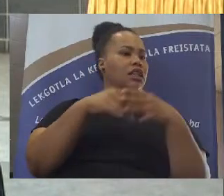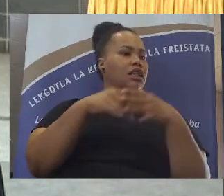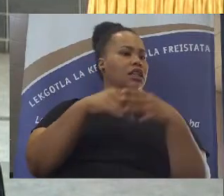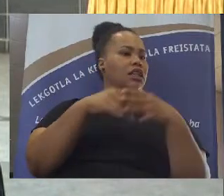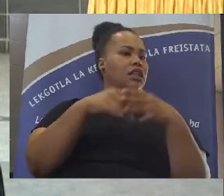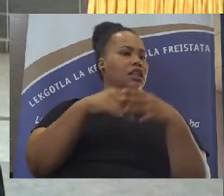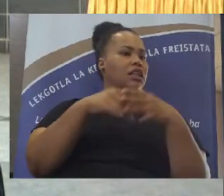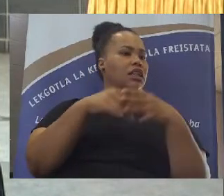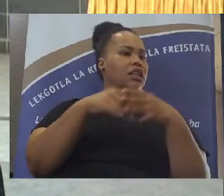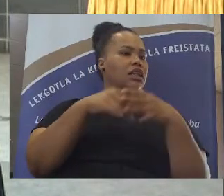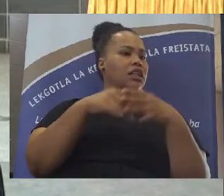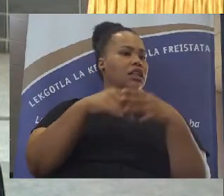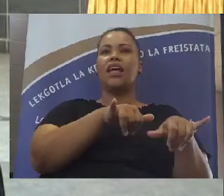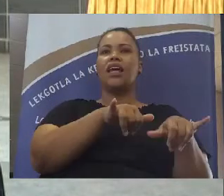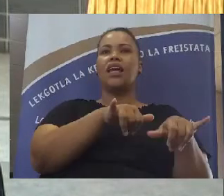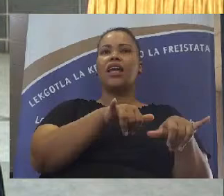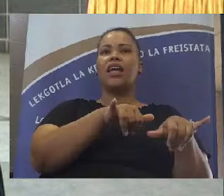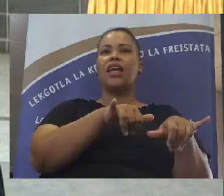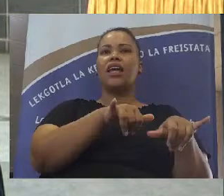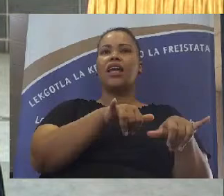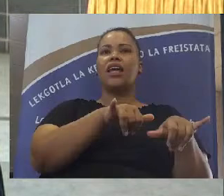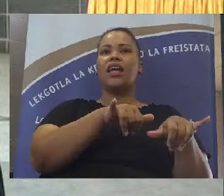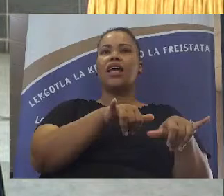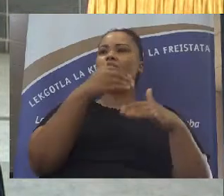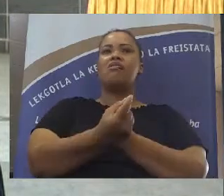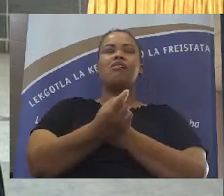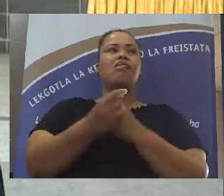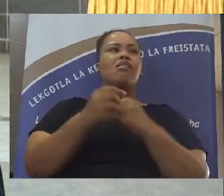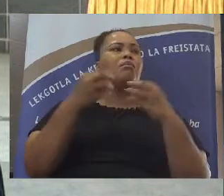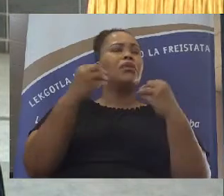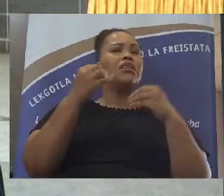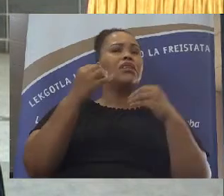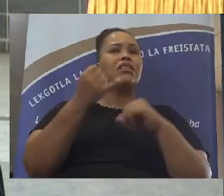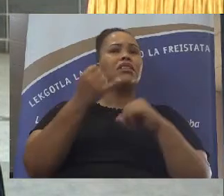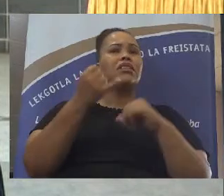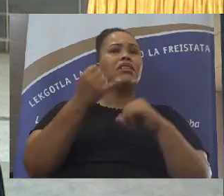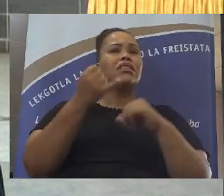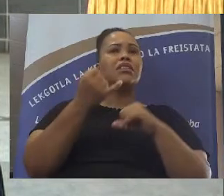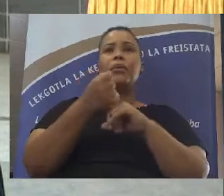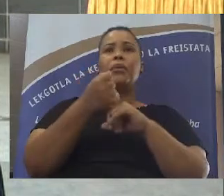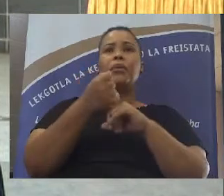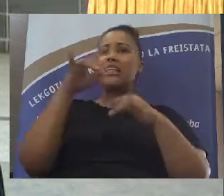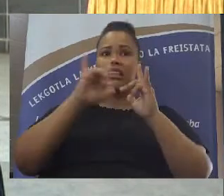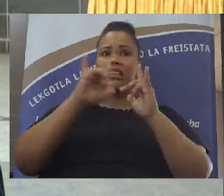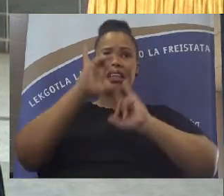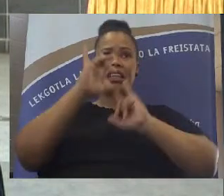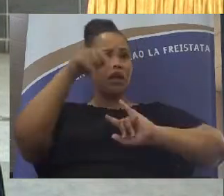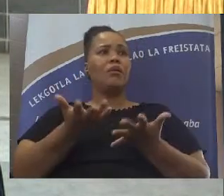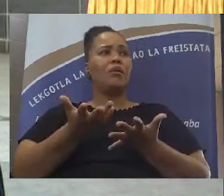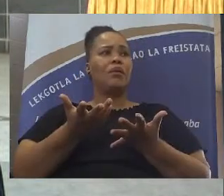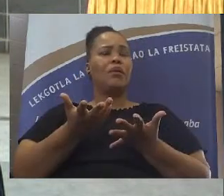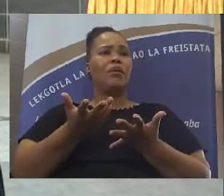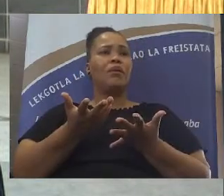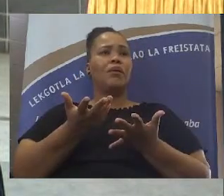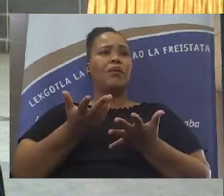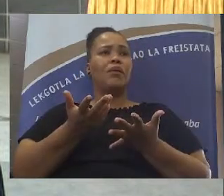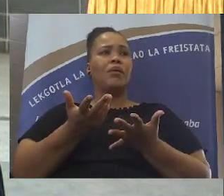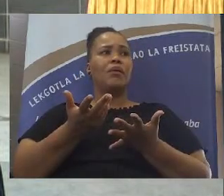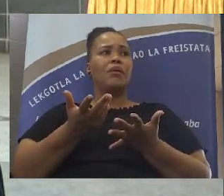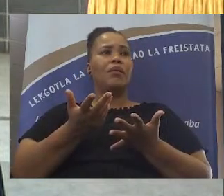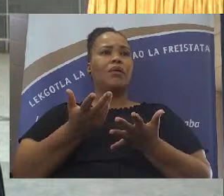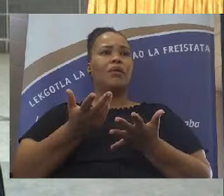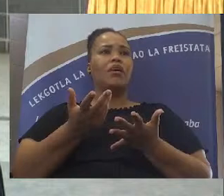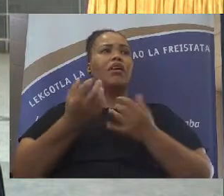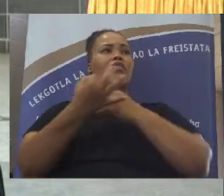lei uit nie. Daar is geen bystand vir besighede nie. Ek meen kyk hoe lyk Koffiefontein. Ons mark is monopoliseer